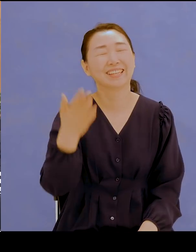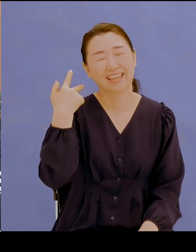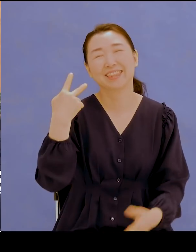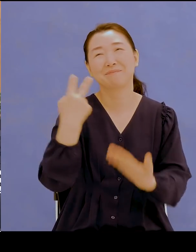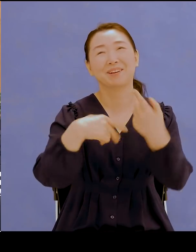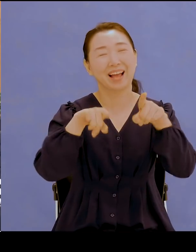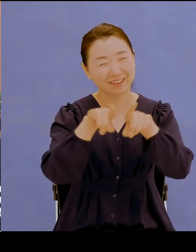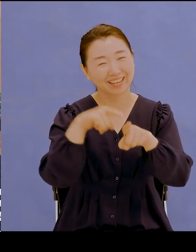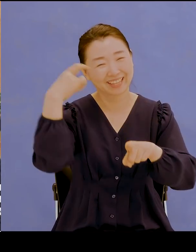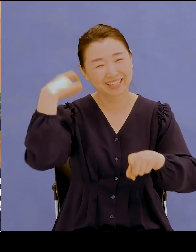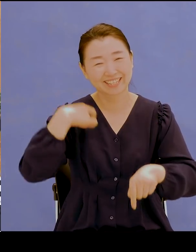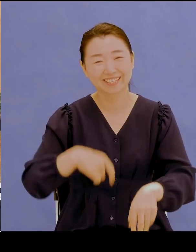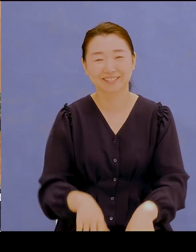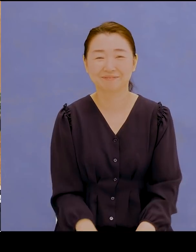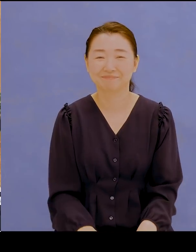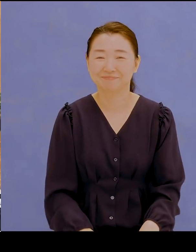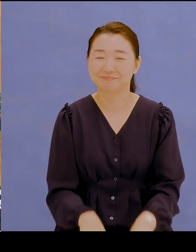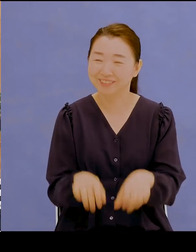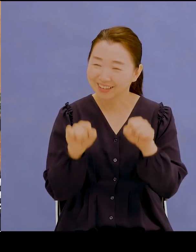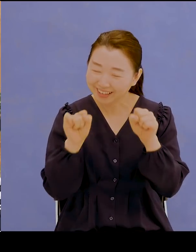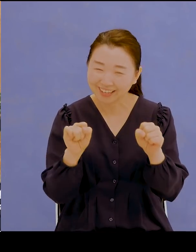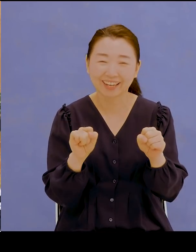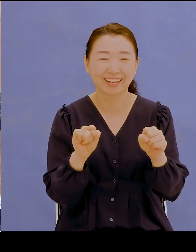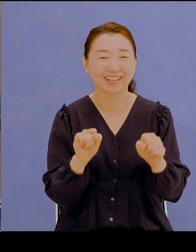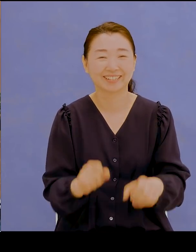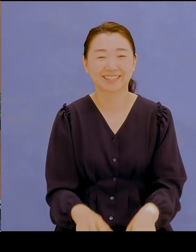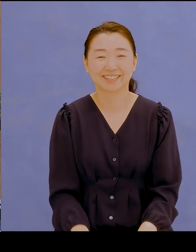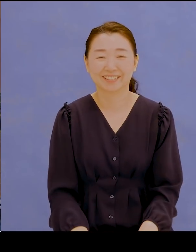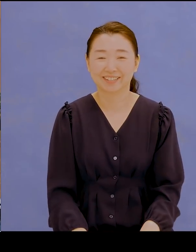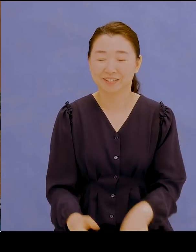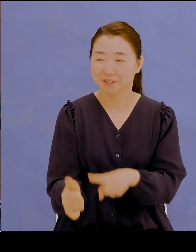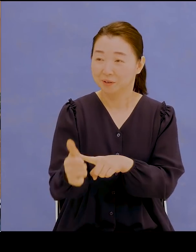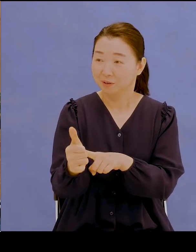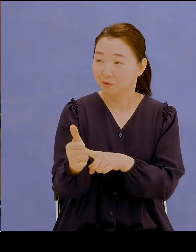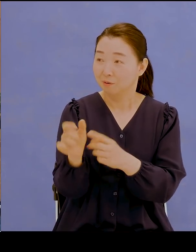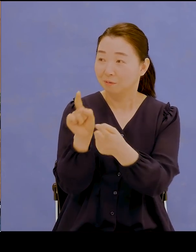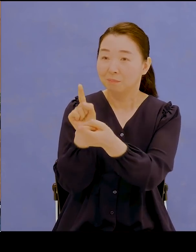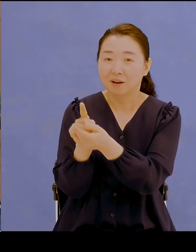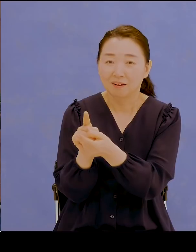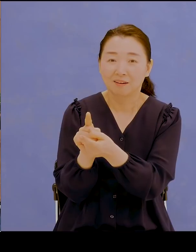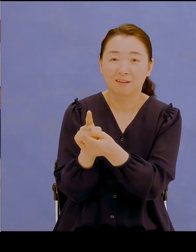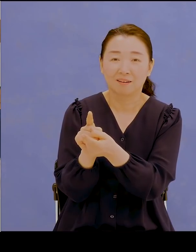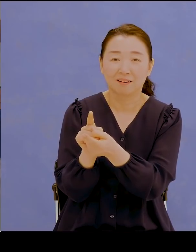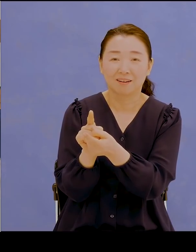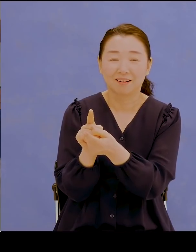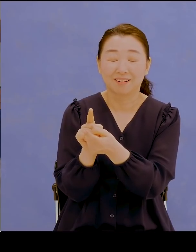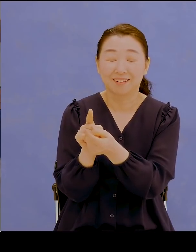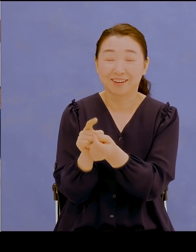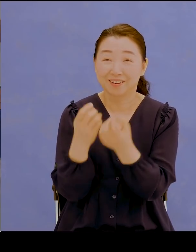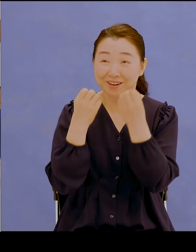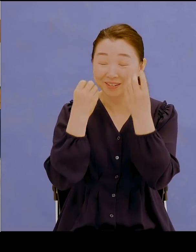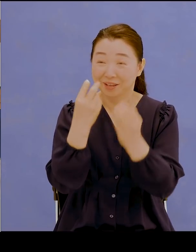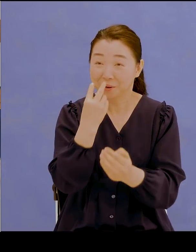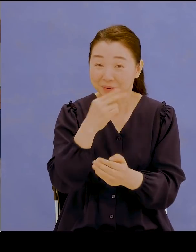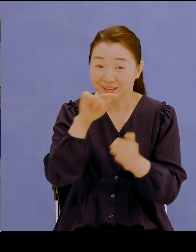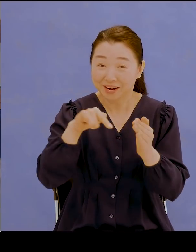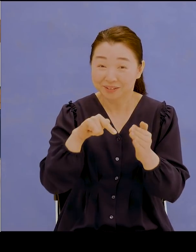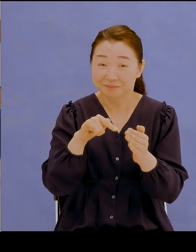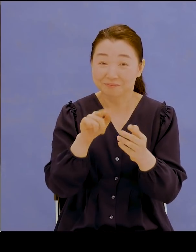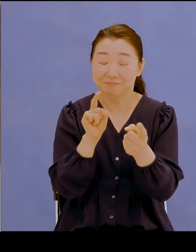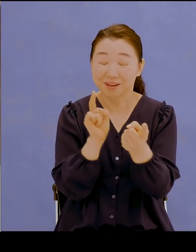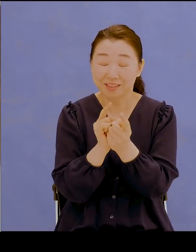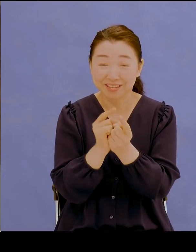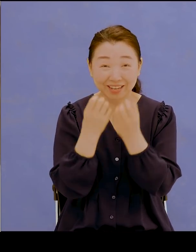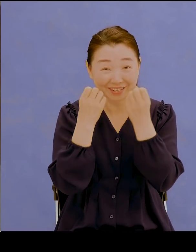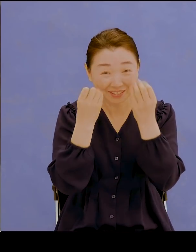자기야 보는 거 같았어. 안녕하세요. 안녕하세요. 반갑습니다. 주영우 씨를 여기서 그러니까 뵙다니. 이런 신선한 공기 속에서 보니까